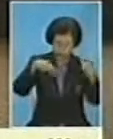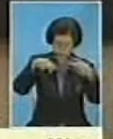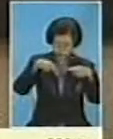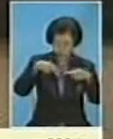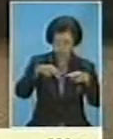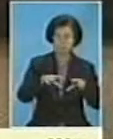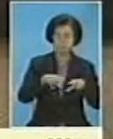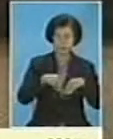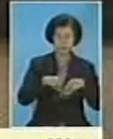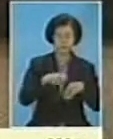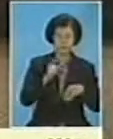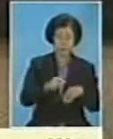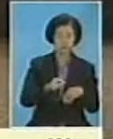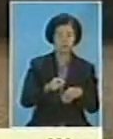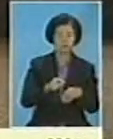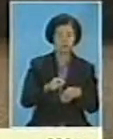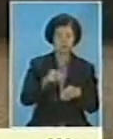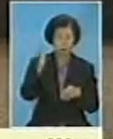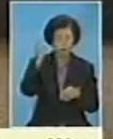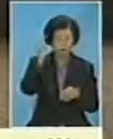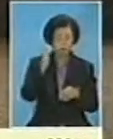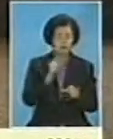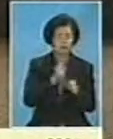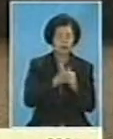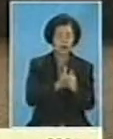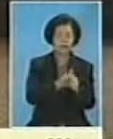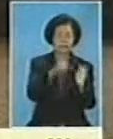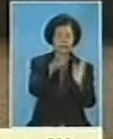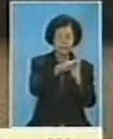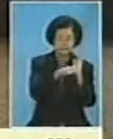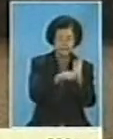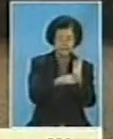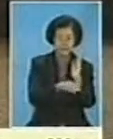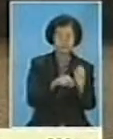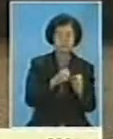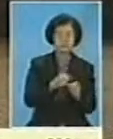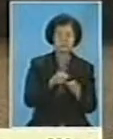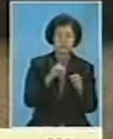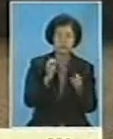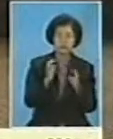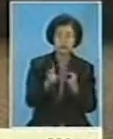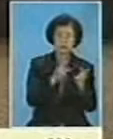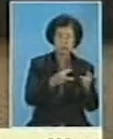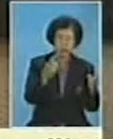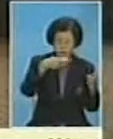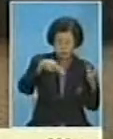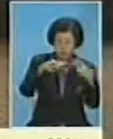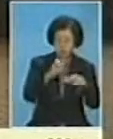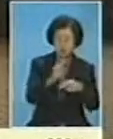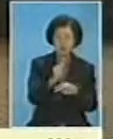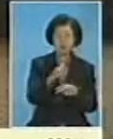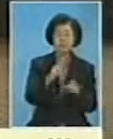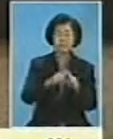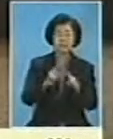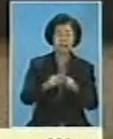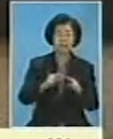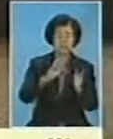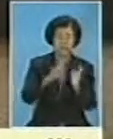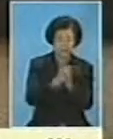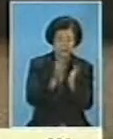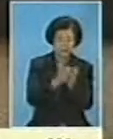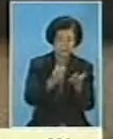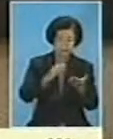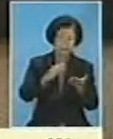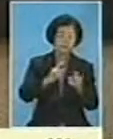อบต้องเชื่อถือในขั้นตอนวิธีการตรวจสอบและเอกสารดังกล่าวที่ราชการ